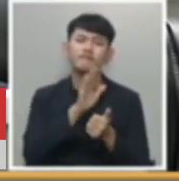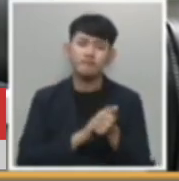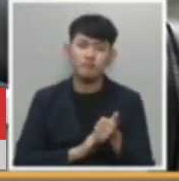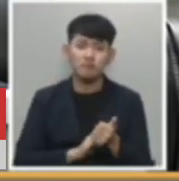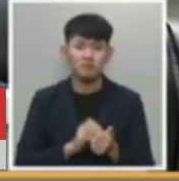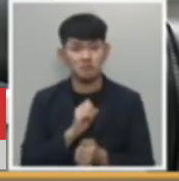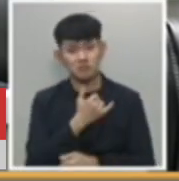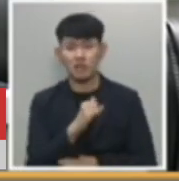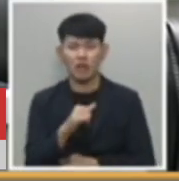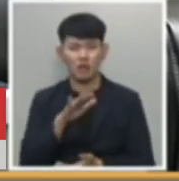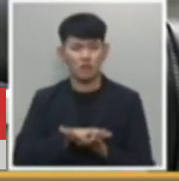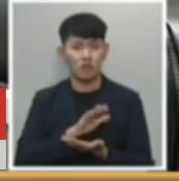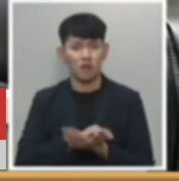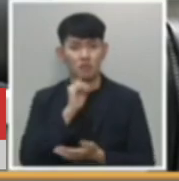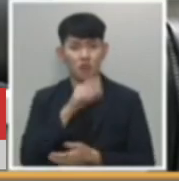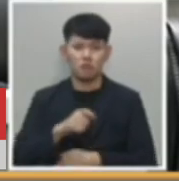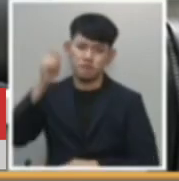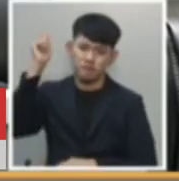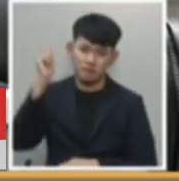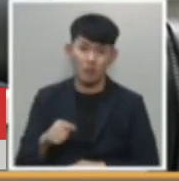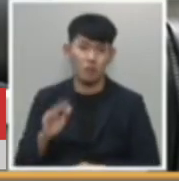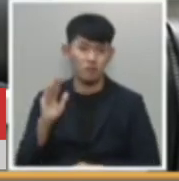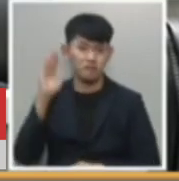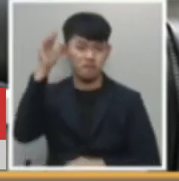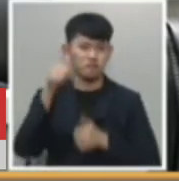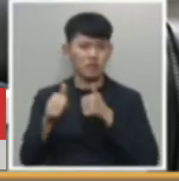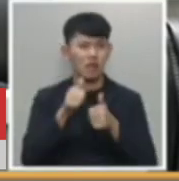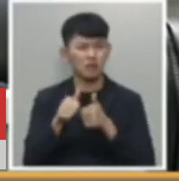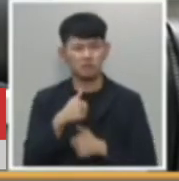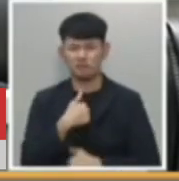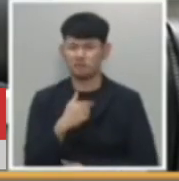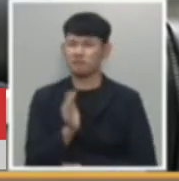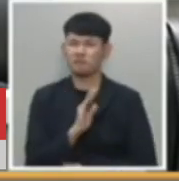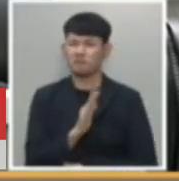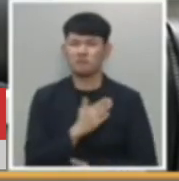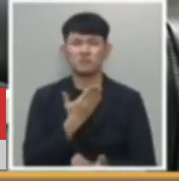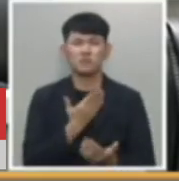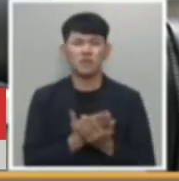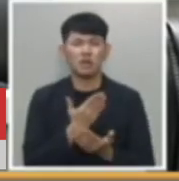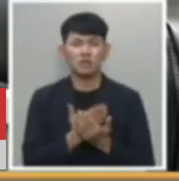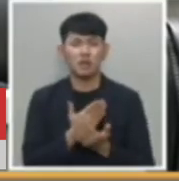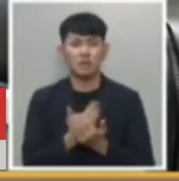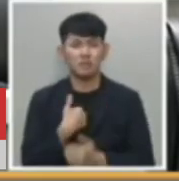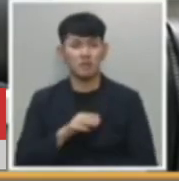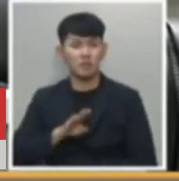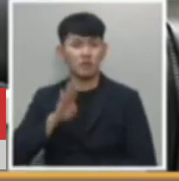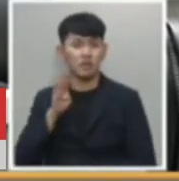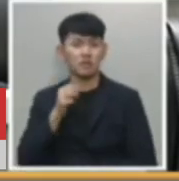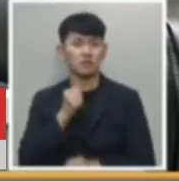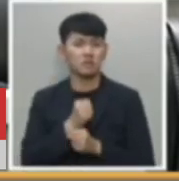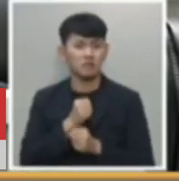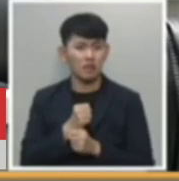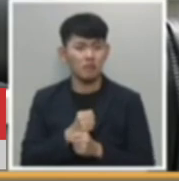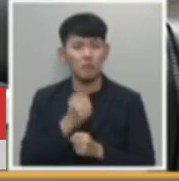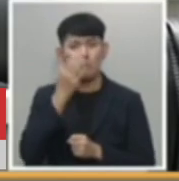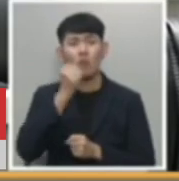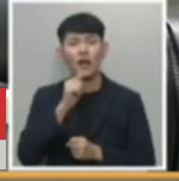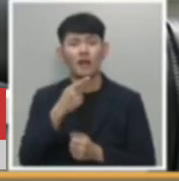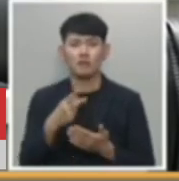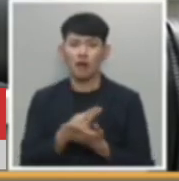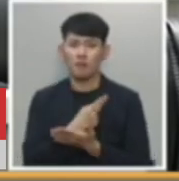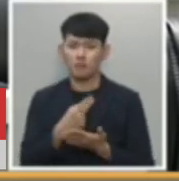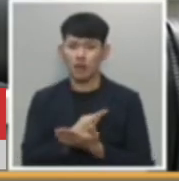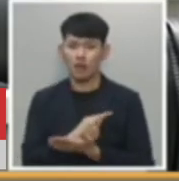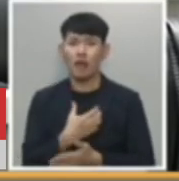ลเลยมันจะประมูลได้ยังไงเพราะเม็ดเงินทุกบาทเขาไม่ต้องการให้มีบริษัทมาประมูลทำอาหารกลางวันได้กำไรเขาต้องการ